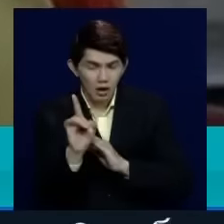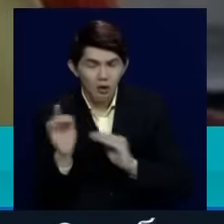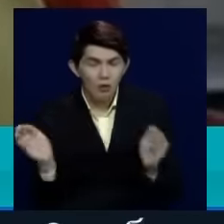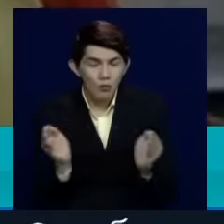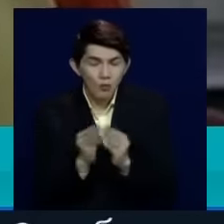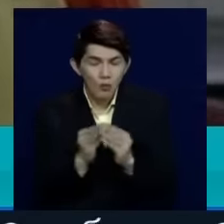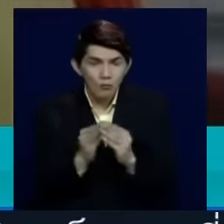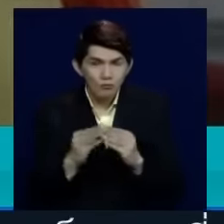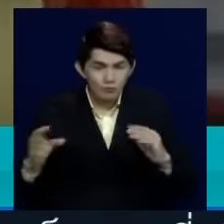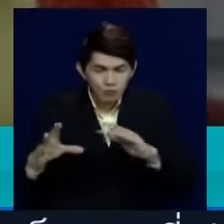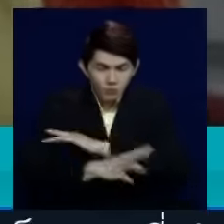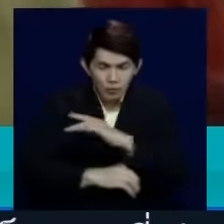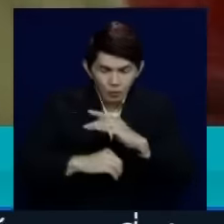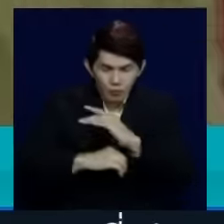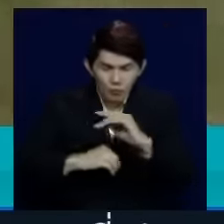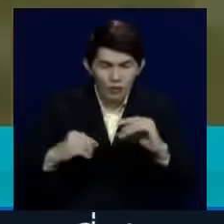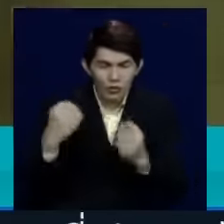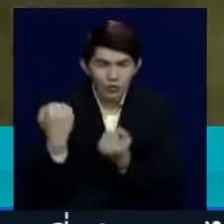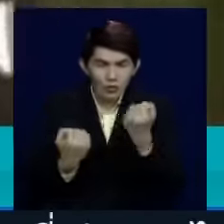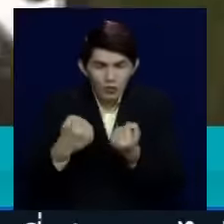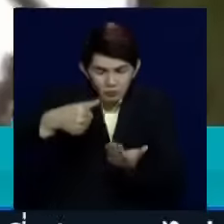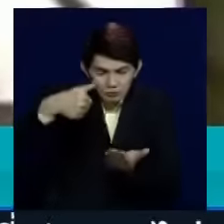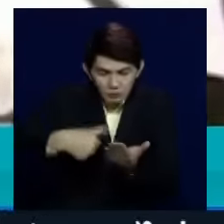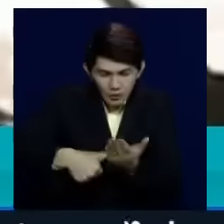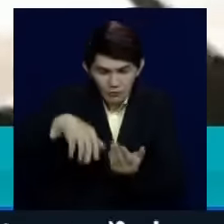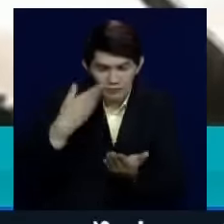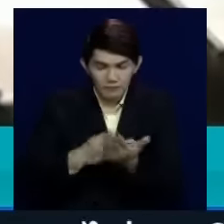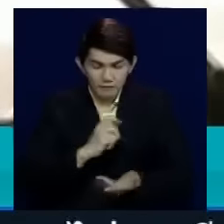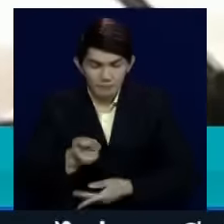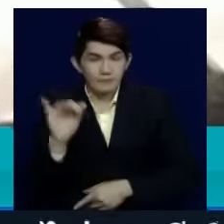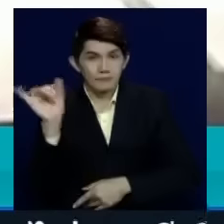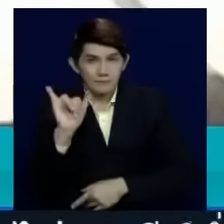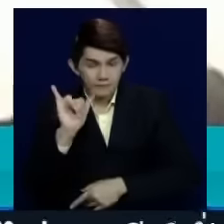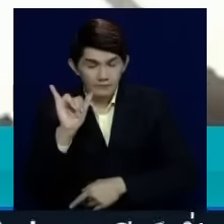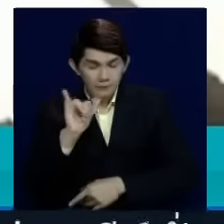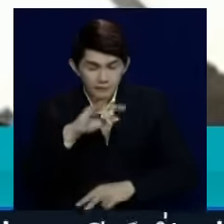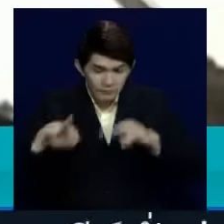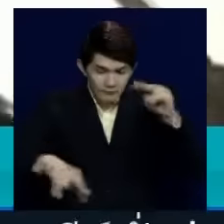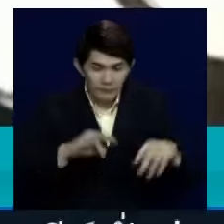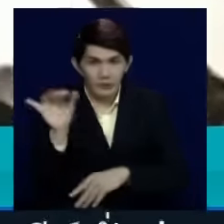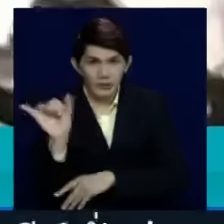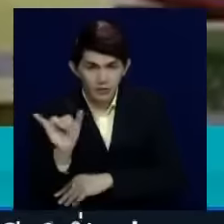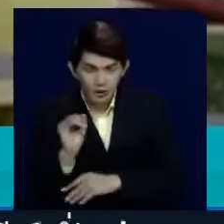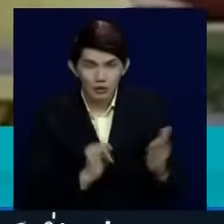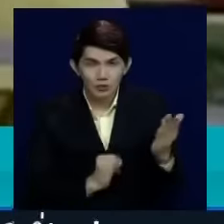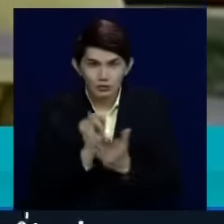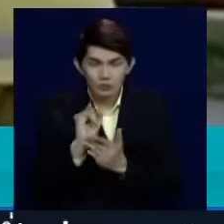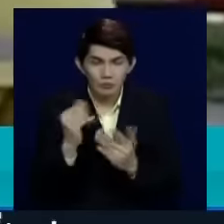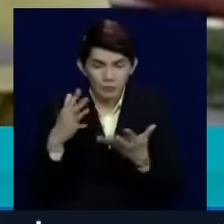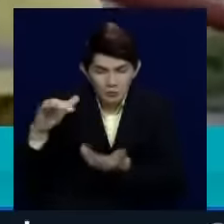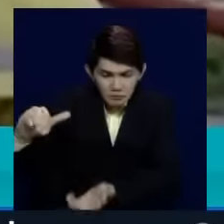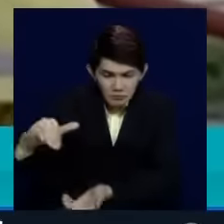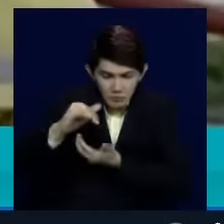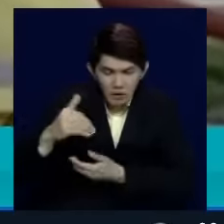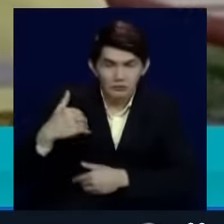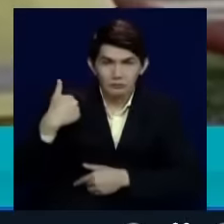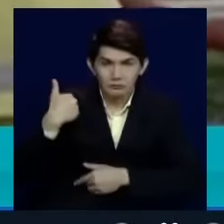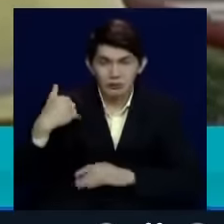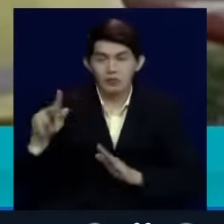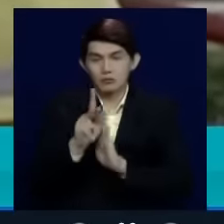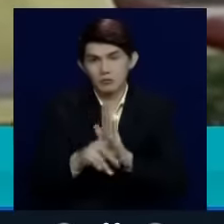ลักรอบหรือพาของที่ยังไม่ได้เสียภาษีหรือยังไม่ได้ผ่านศุลกากรโดยถูกต้องเข้ามาในราชอาณาจักร